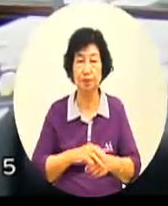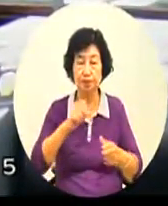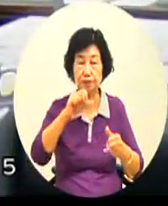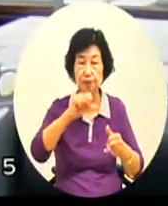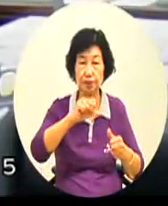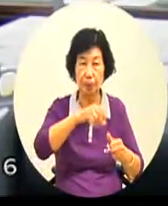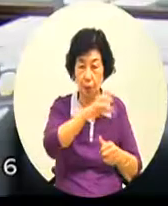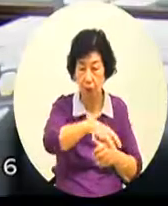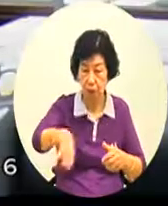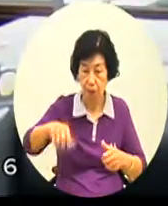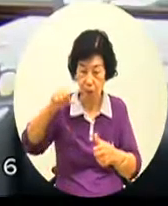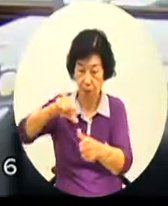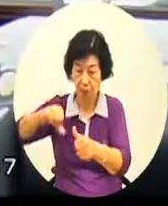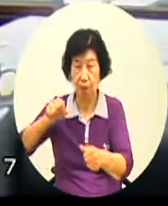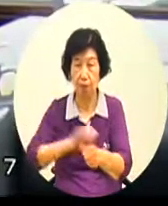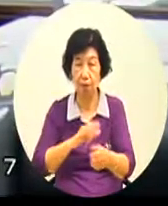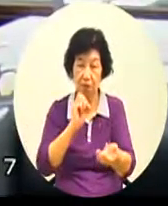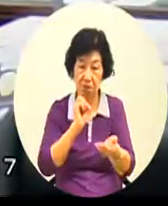作用是什么？警惕。